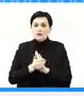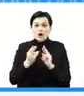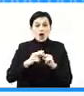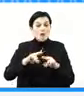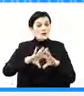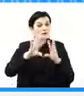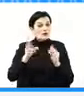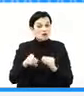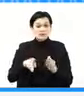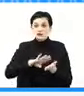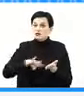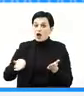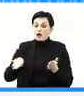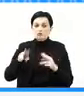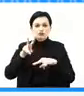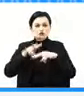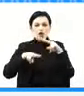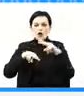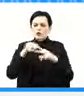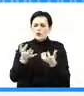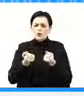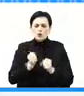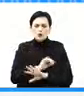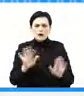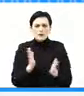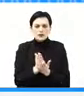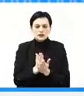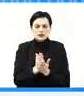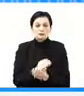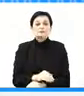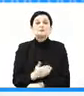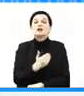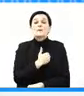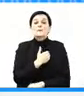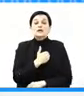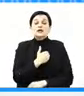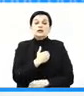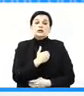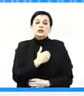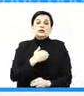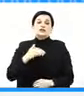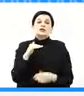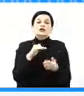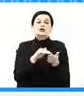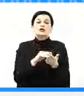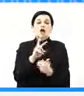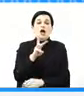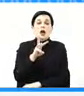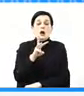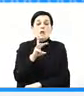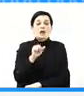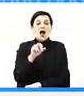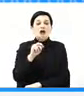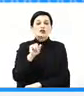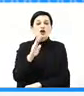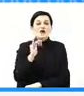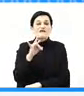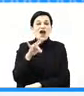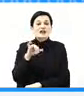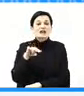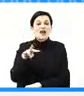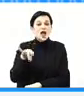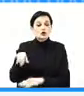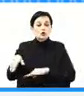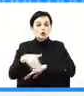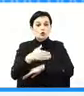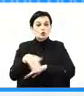ყველაფრის გარეშე მშენებლობები მიუღებელია. მინდა შევეხო მაჭავარიანის ქუჩის ჩაკეტვას. თქვენ